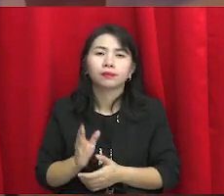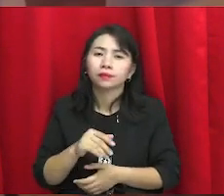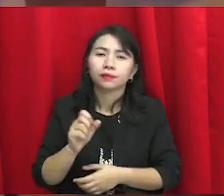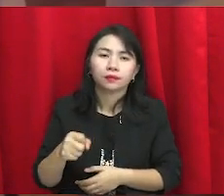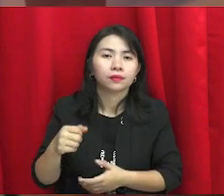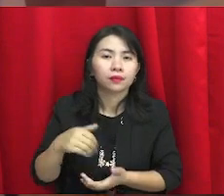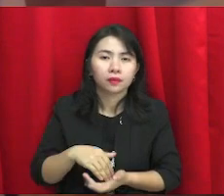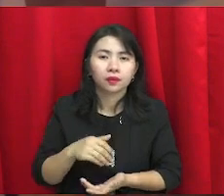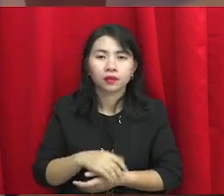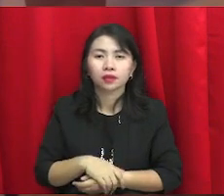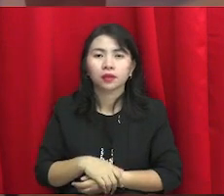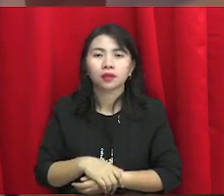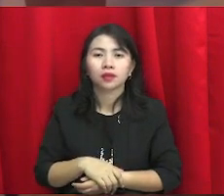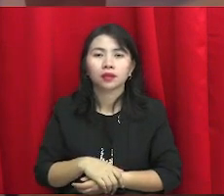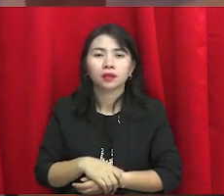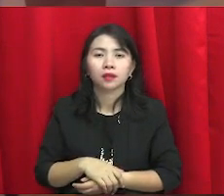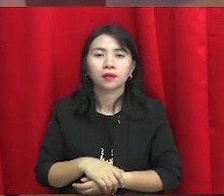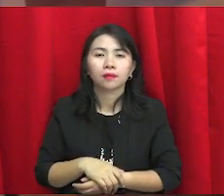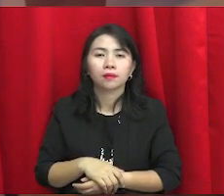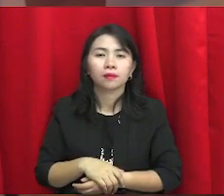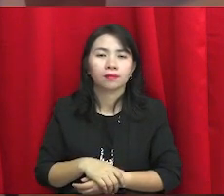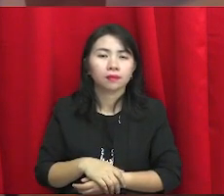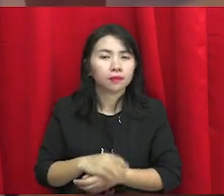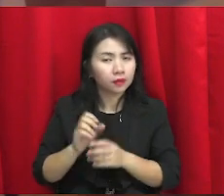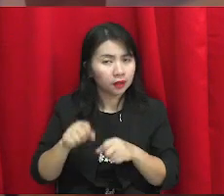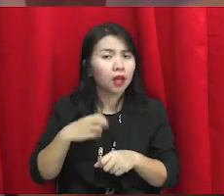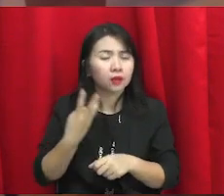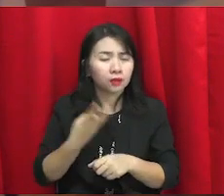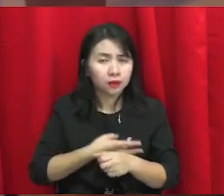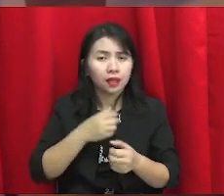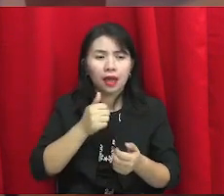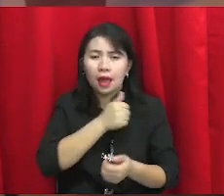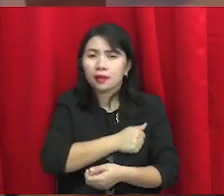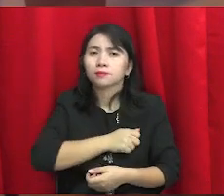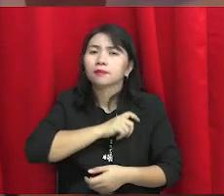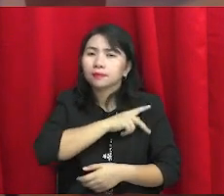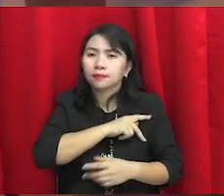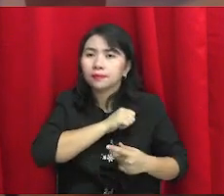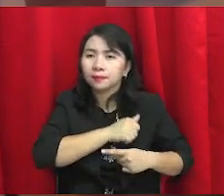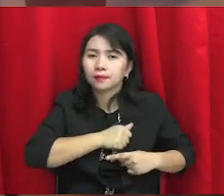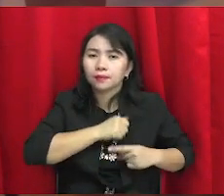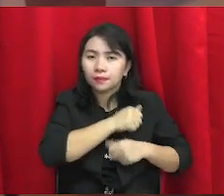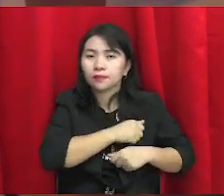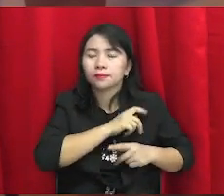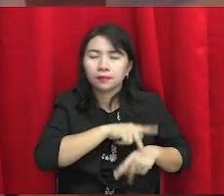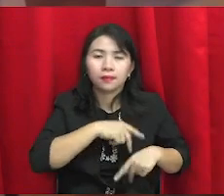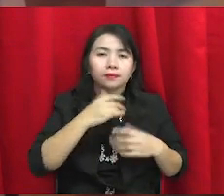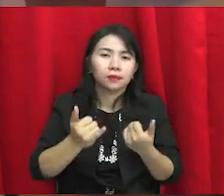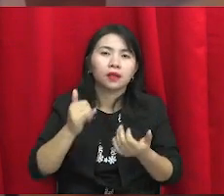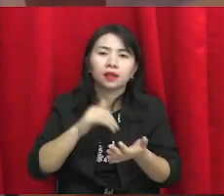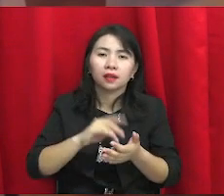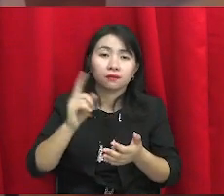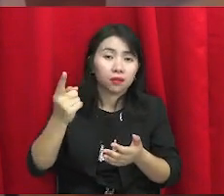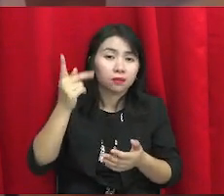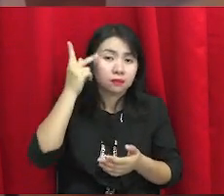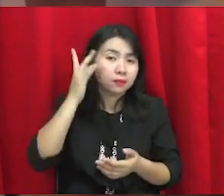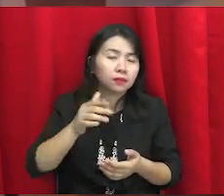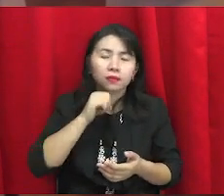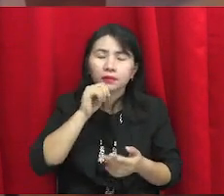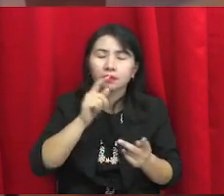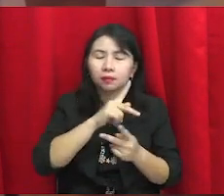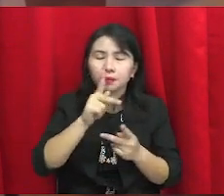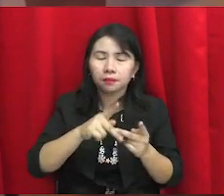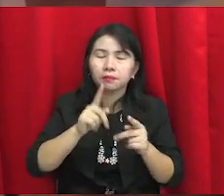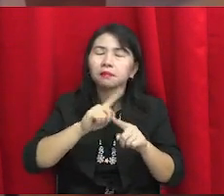Ang dapat ma-appreciate ng mga Kristiyano, una sa lahat, ang pastor ay hindi perfect, pero at least ang pastor magsasabi pa